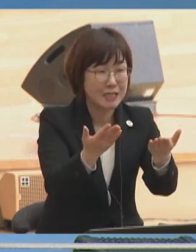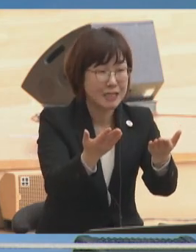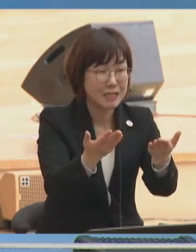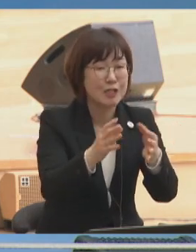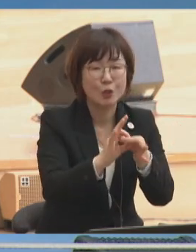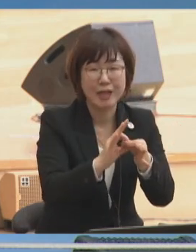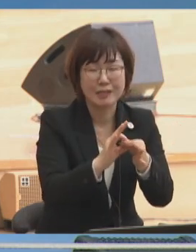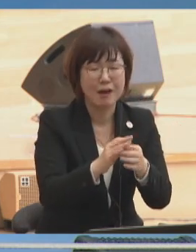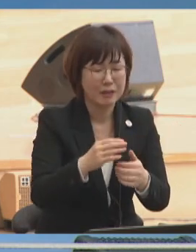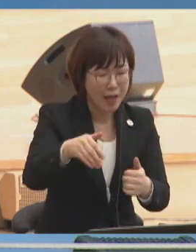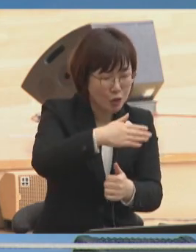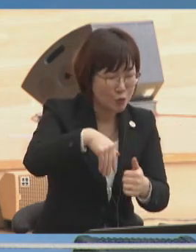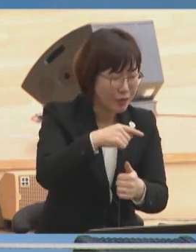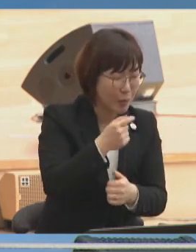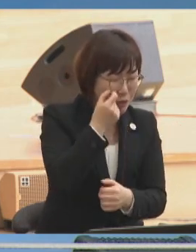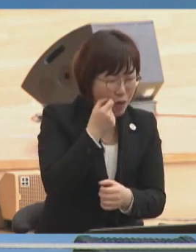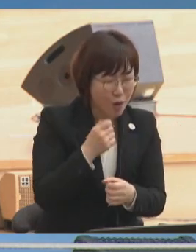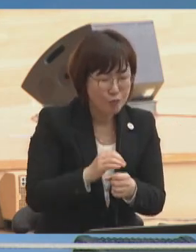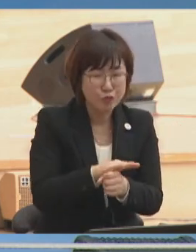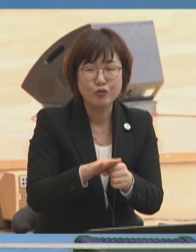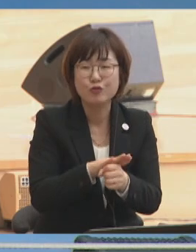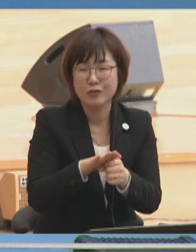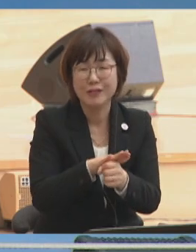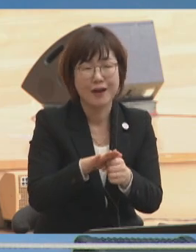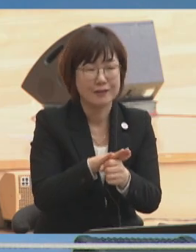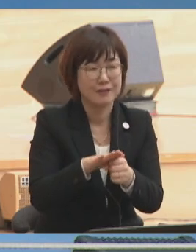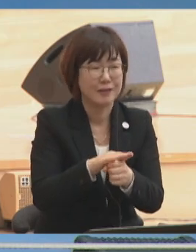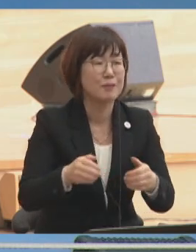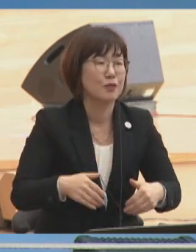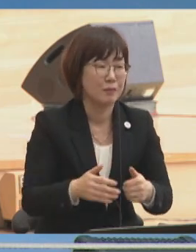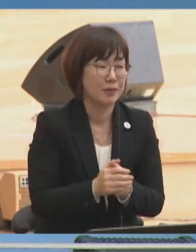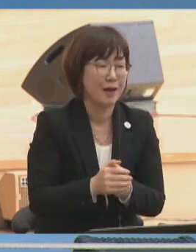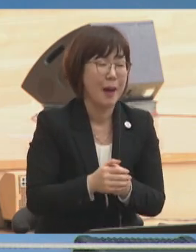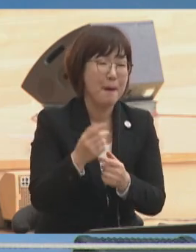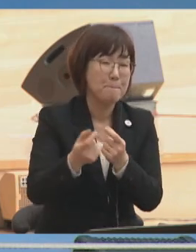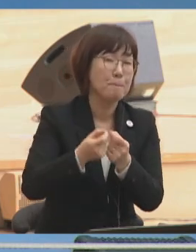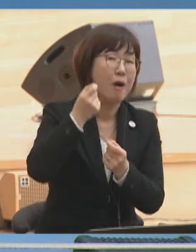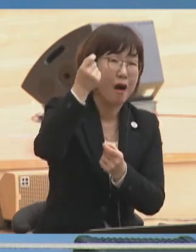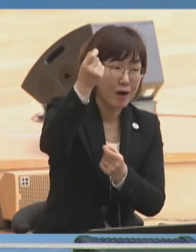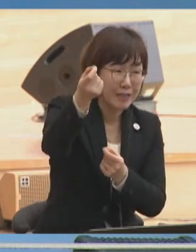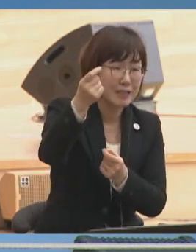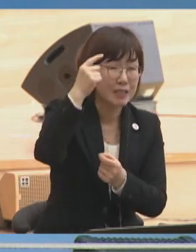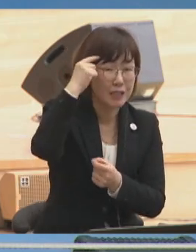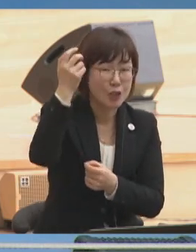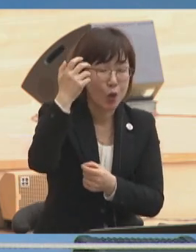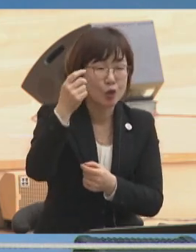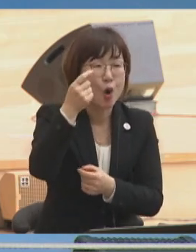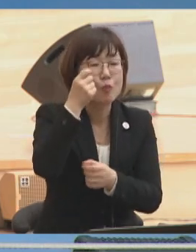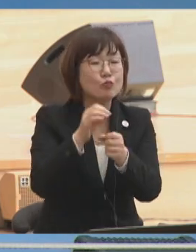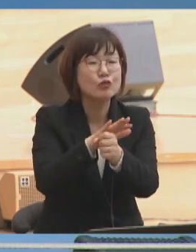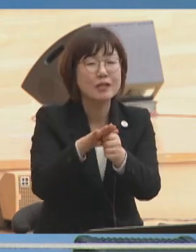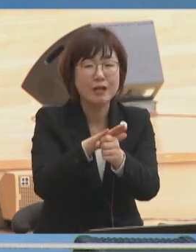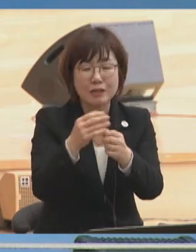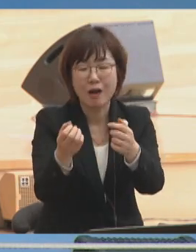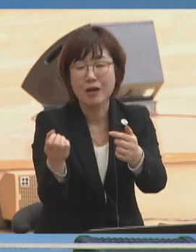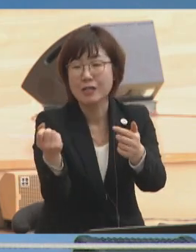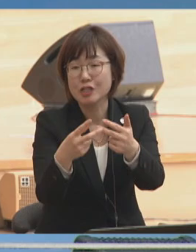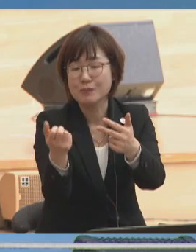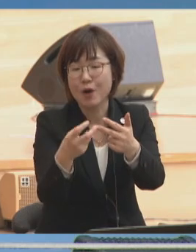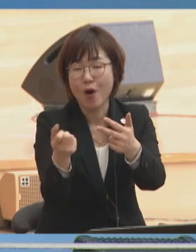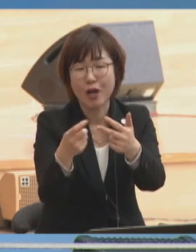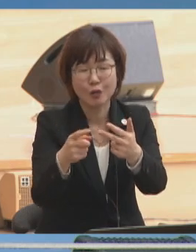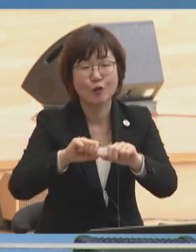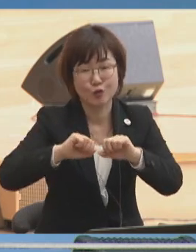이 두 가지를 다 할 거예요. 먼 곳에 있는 영혼 불쌍히 여겨서 칠병 두 마리의 교훈에도 우리는